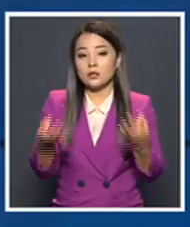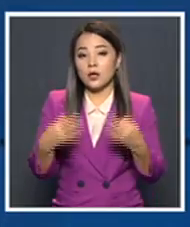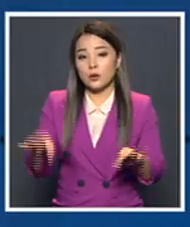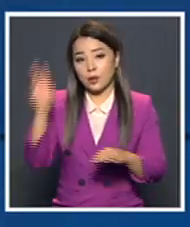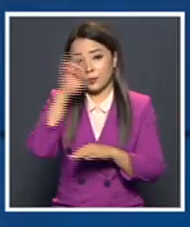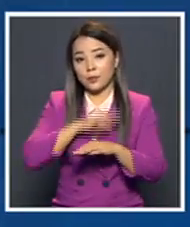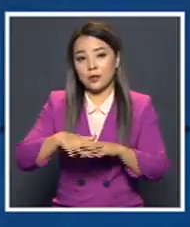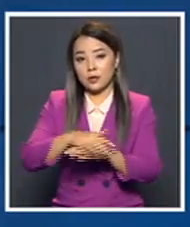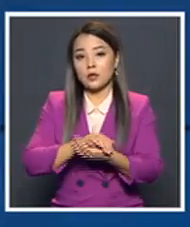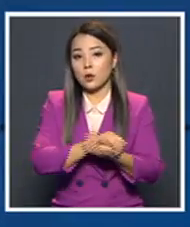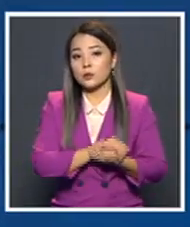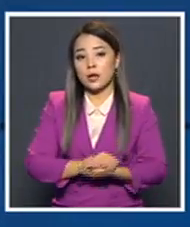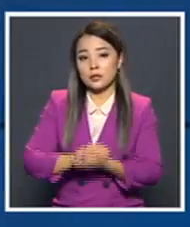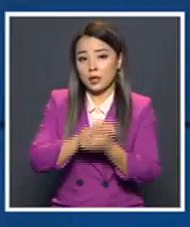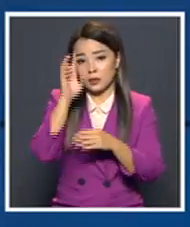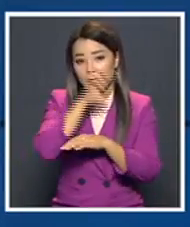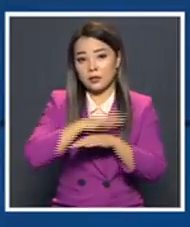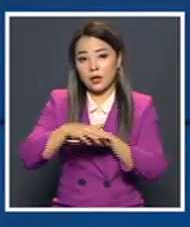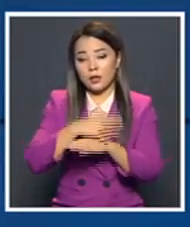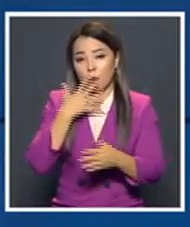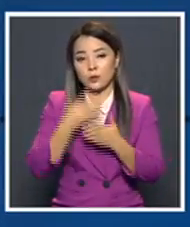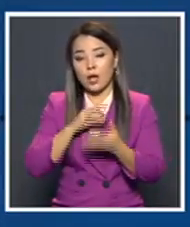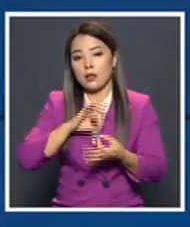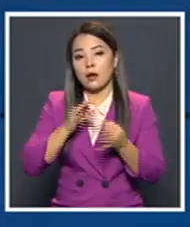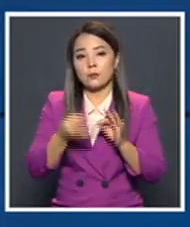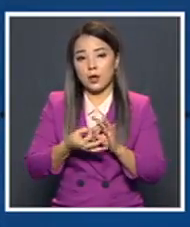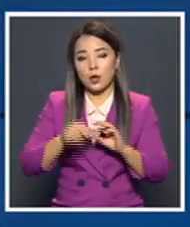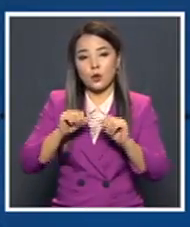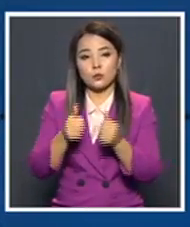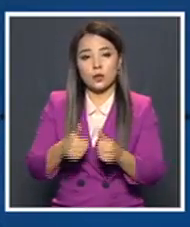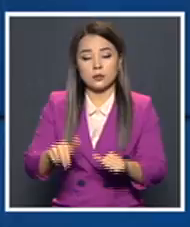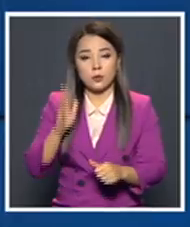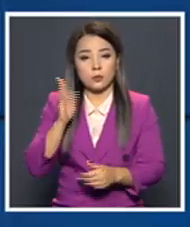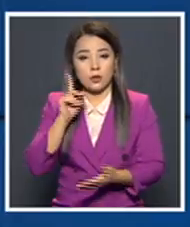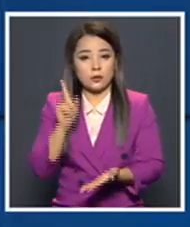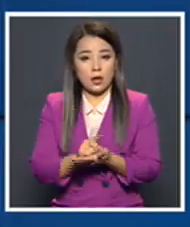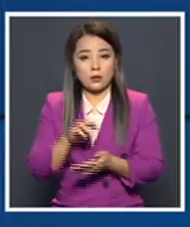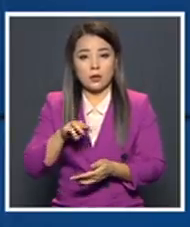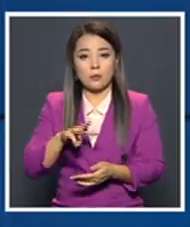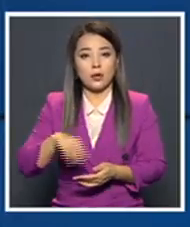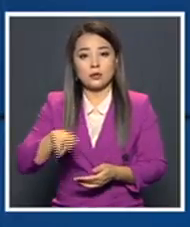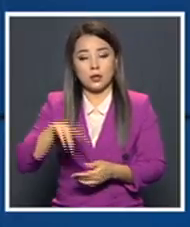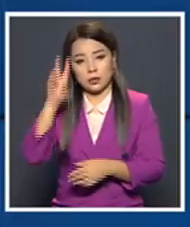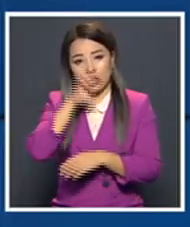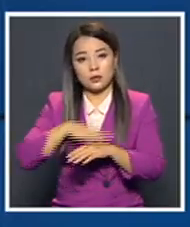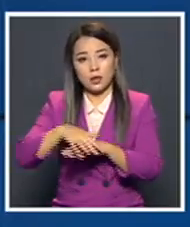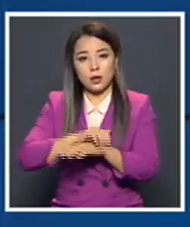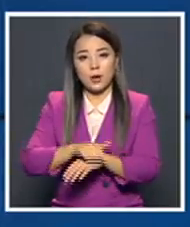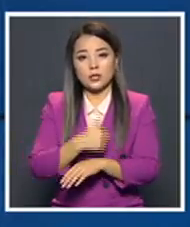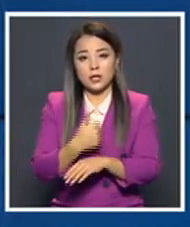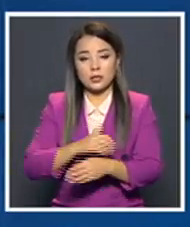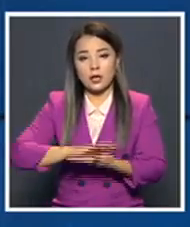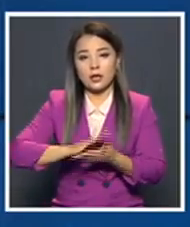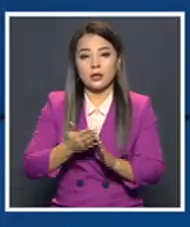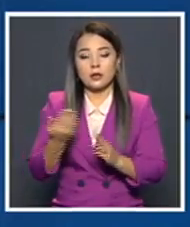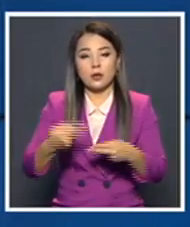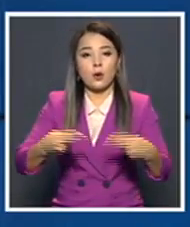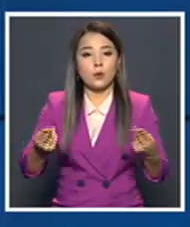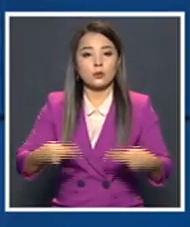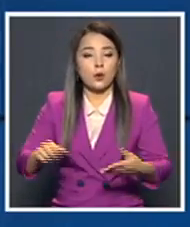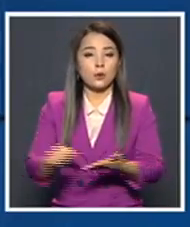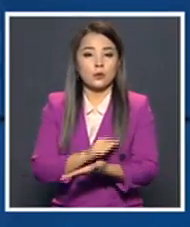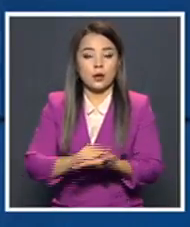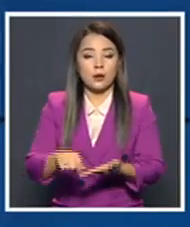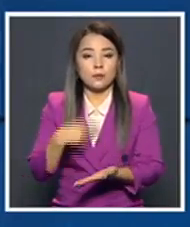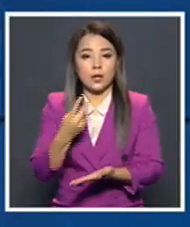Тәуелсіз мемлекеттер достастығы елдерінің өз олимпиадасы ұйымдастырылады. ТМД елдері үкімет басшыларының кеңесінде қол қойылған құжаттардың бірі